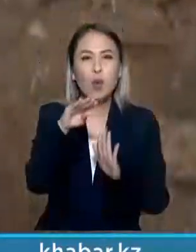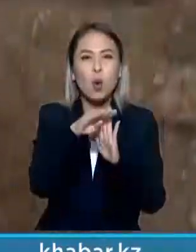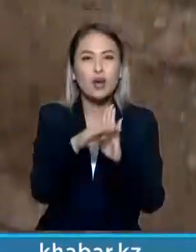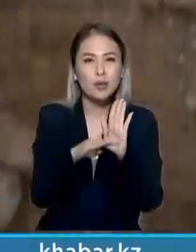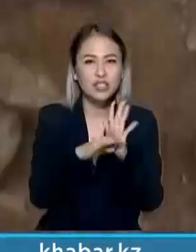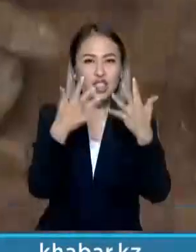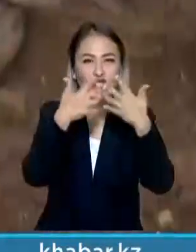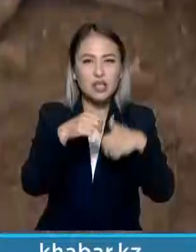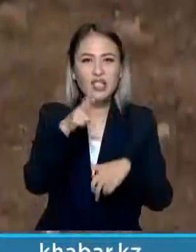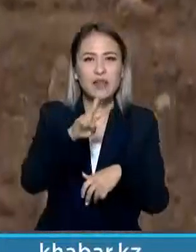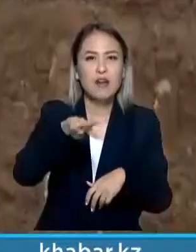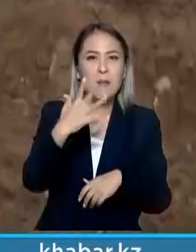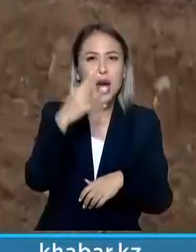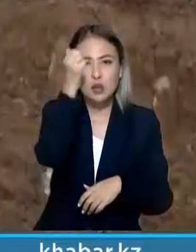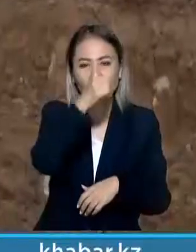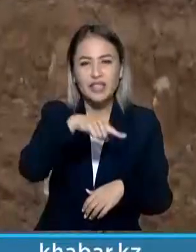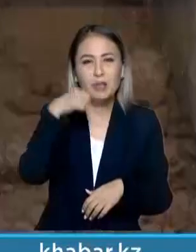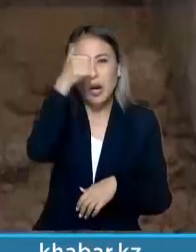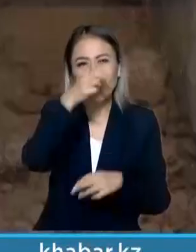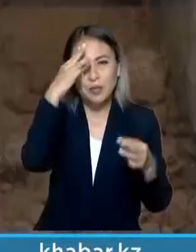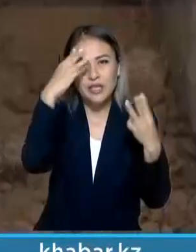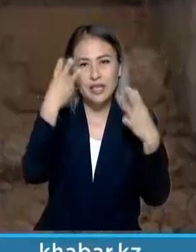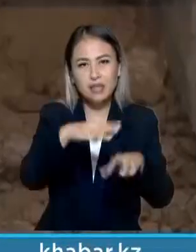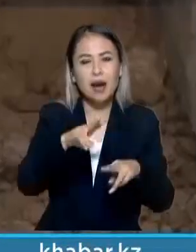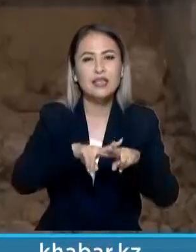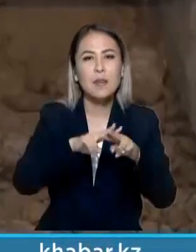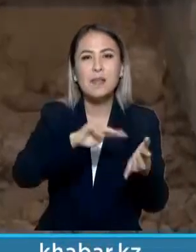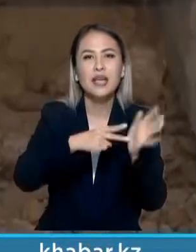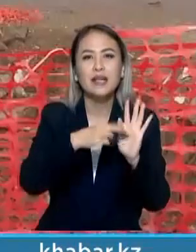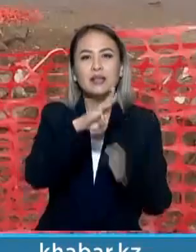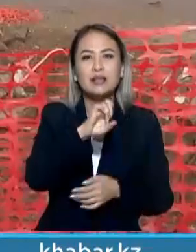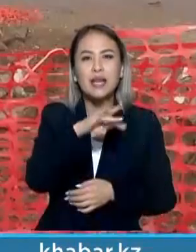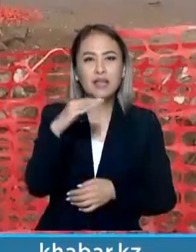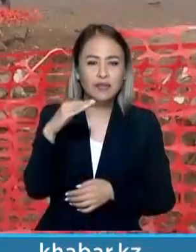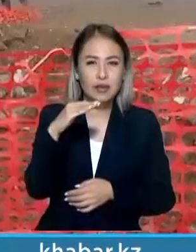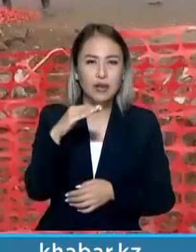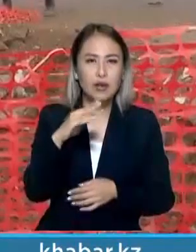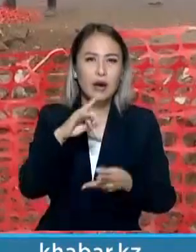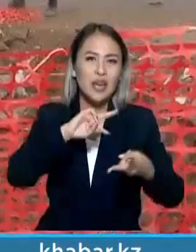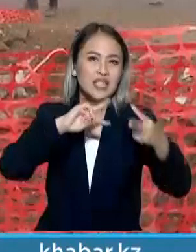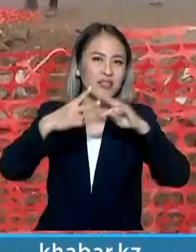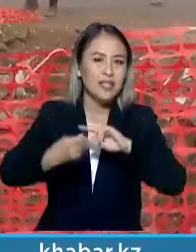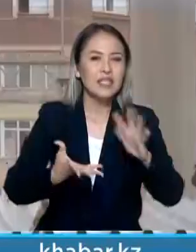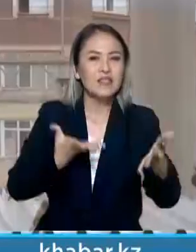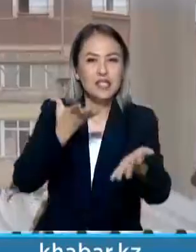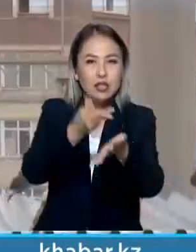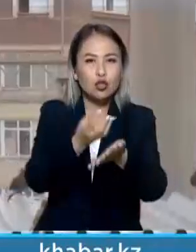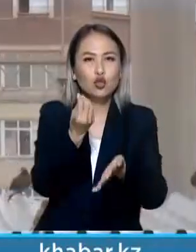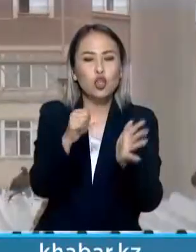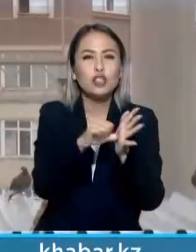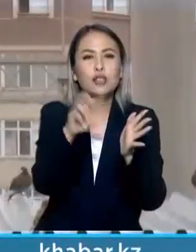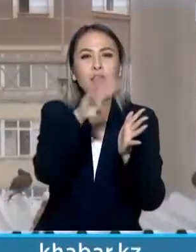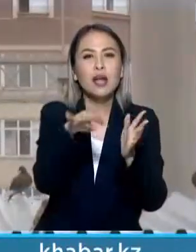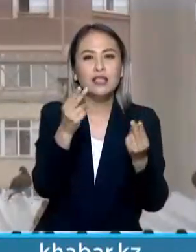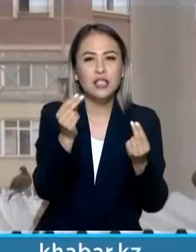Она рассчитана до 2025 года. В этом году на модернизацию энергосистемы Астана по проекту «Тариф в обмен на инвестиции» выделили еще более